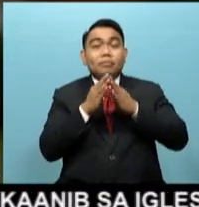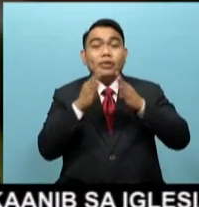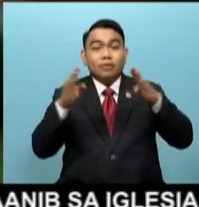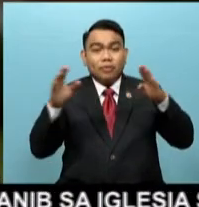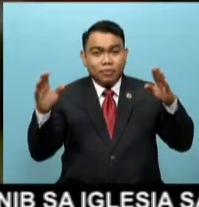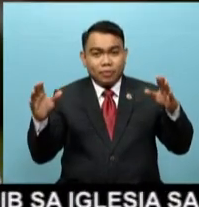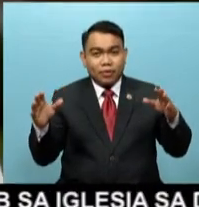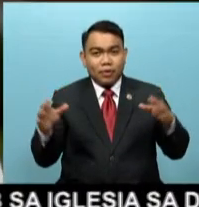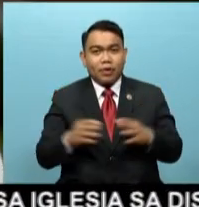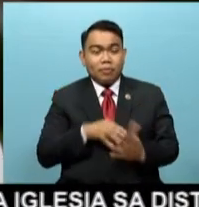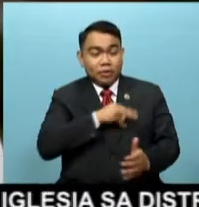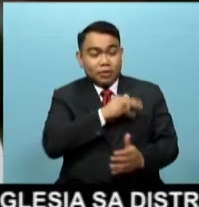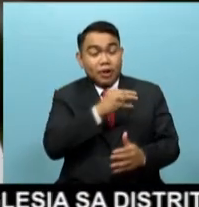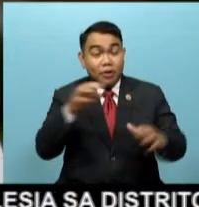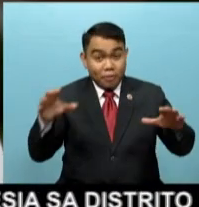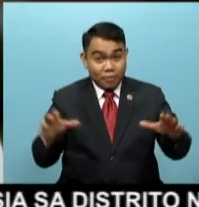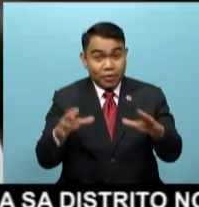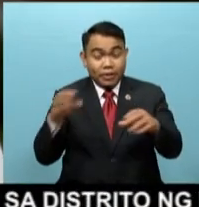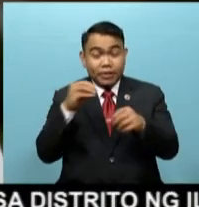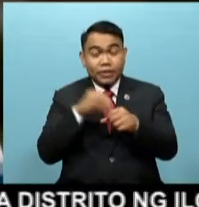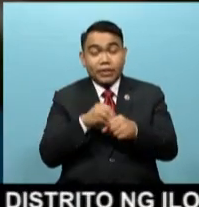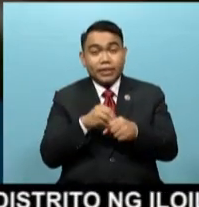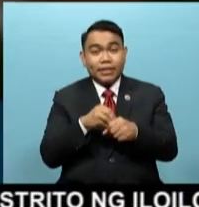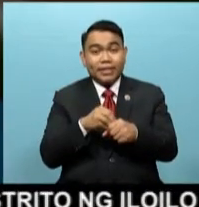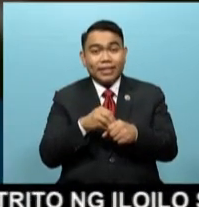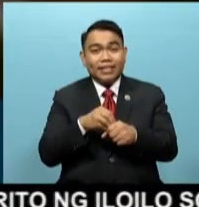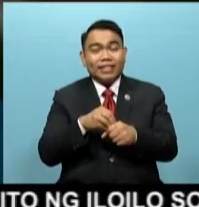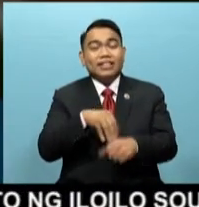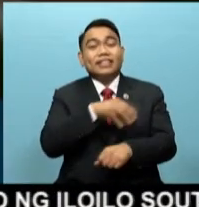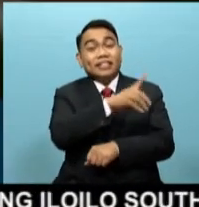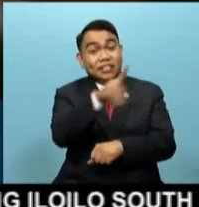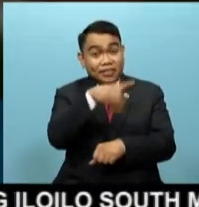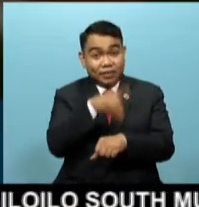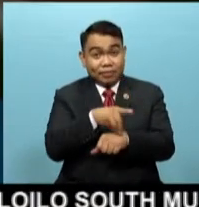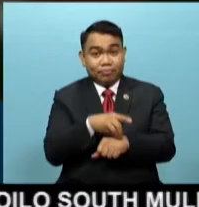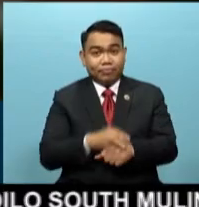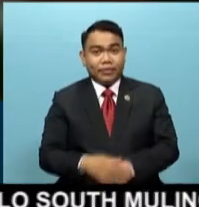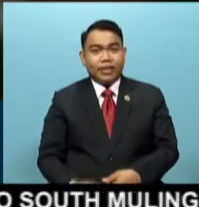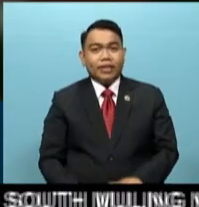distrito. At nagpaunlak naman